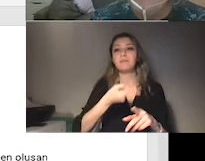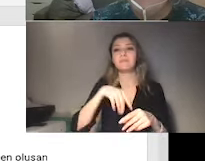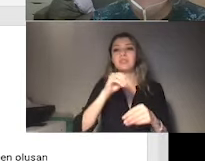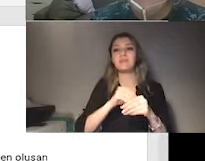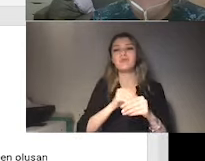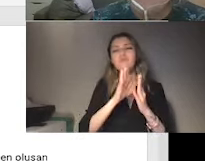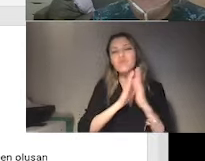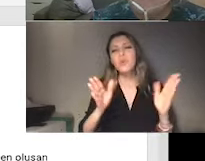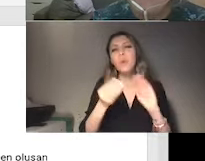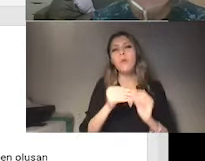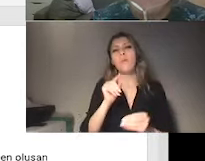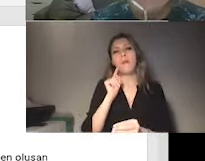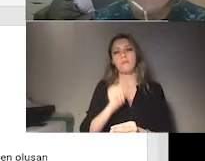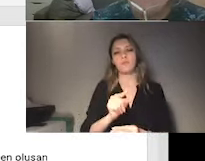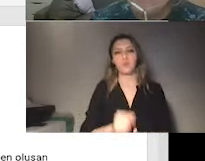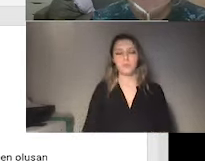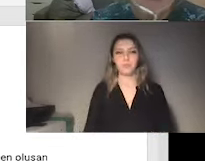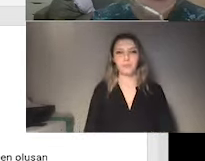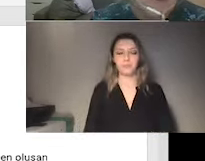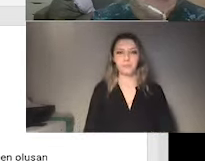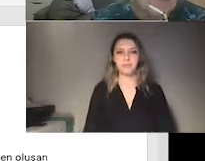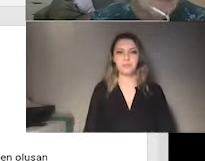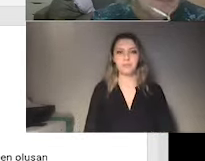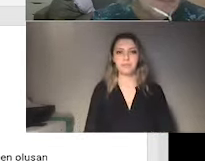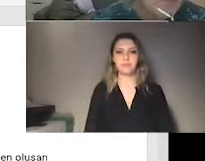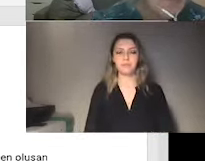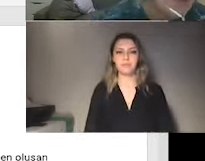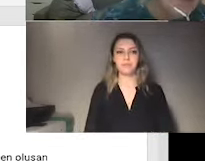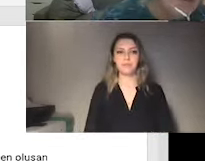sıkıntılarımızdan bir tanesi.